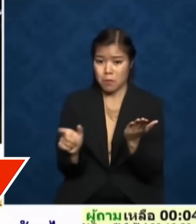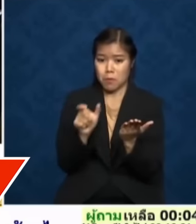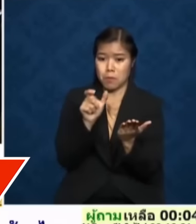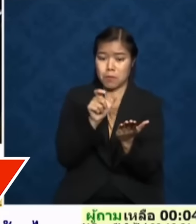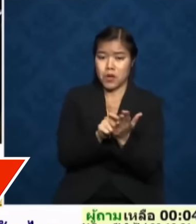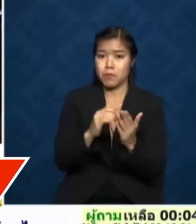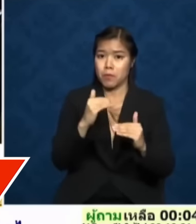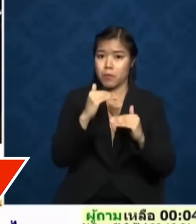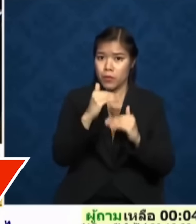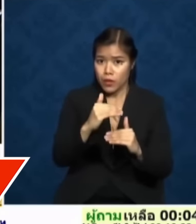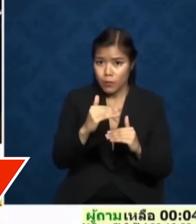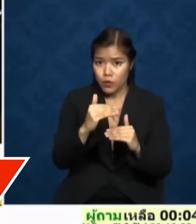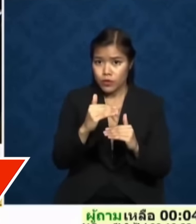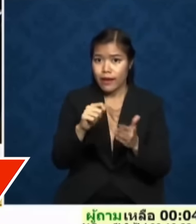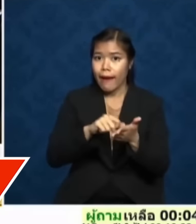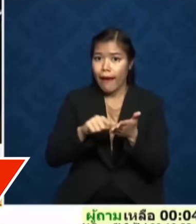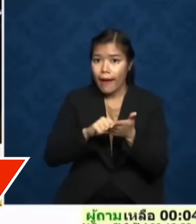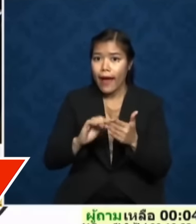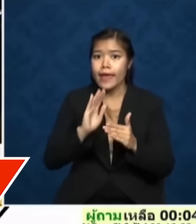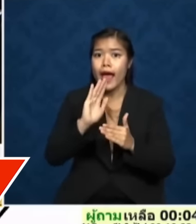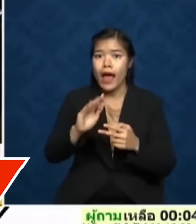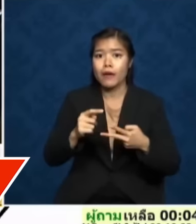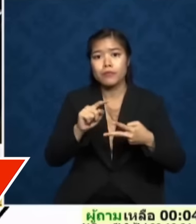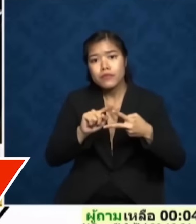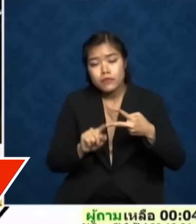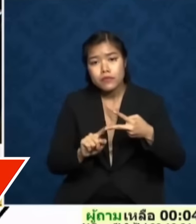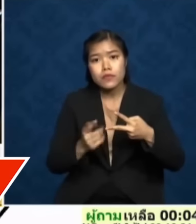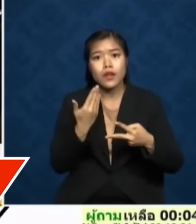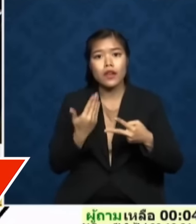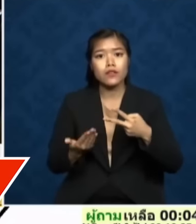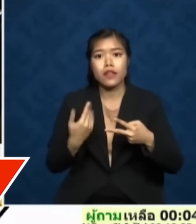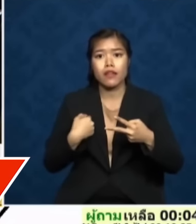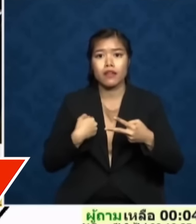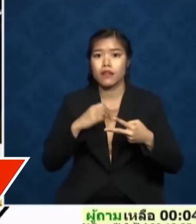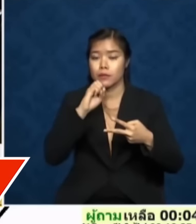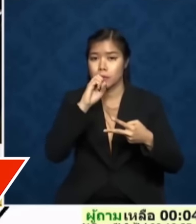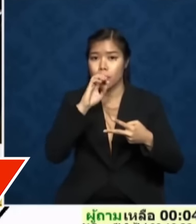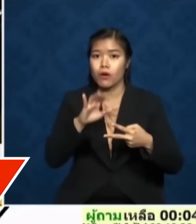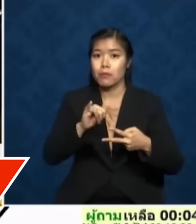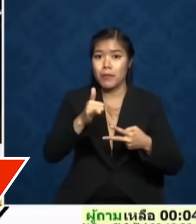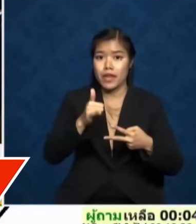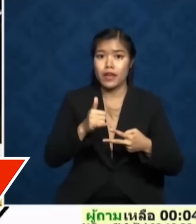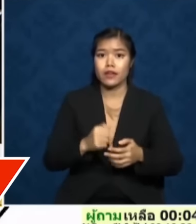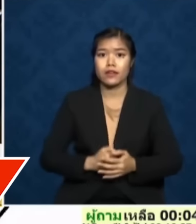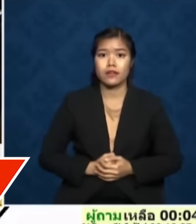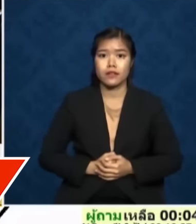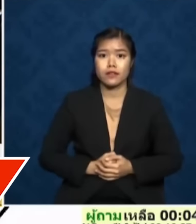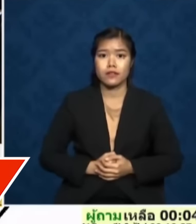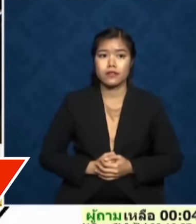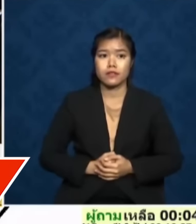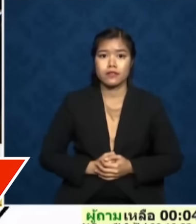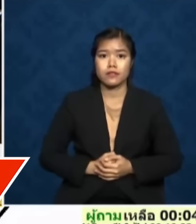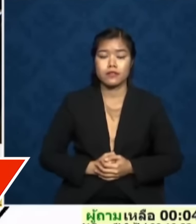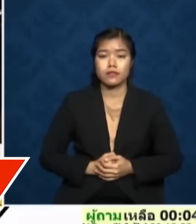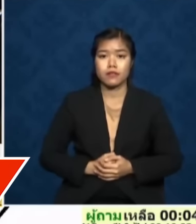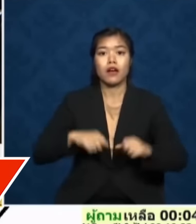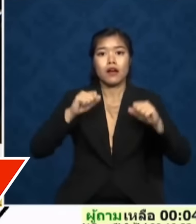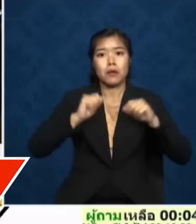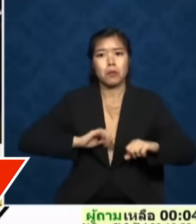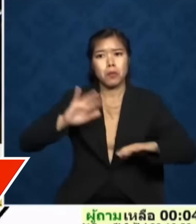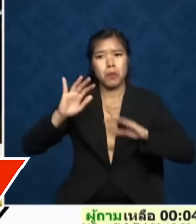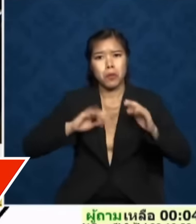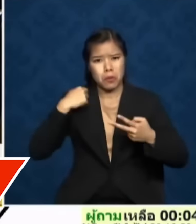มวดหนึ่งไว้นั้นนะครับซึ่งไม่มีเหตุผลตามที่ผมกล่าวมาแล้วนะครับอาจจะทำให้เป็นเงื่อนไขที่ทำให้ประชามติผ่านยาก